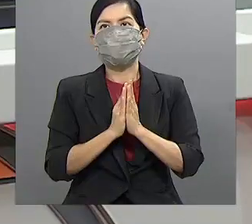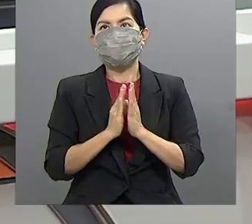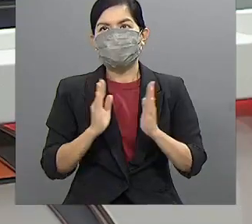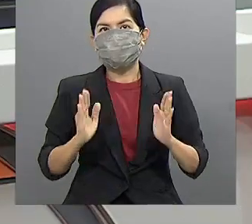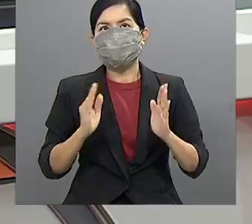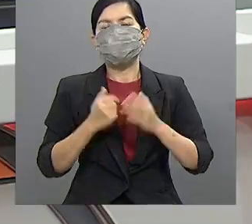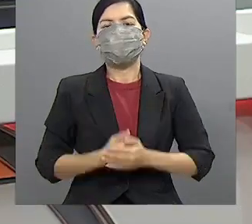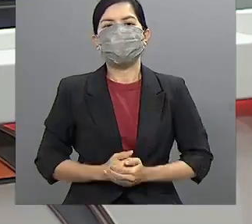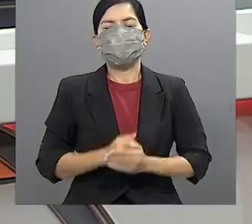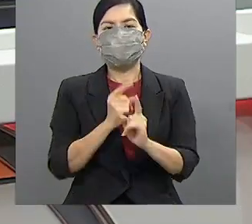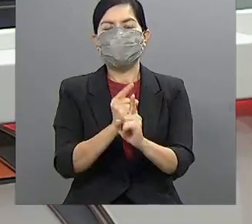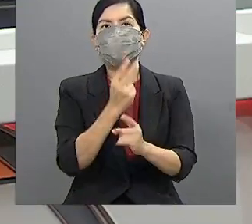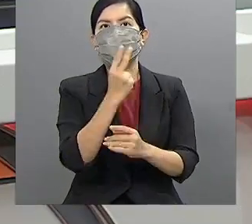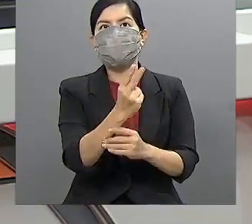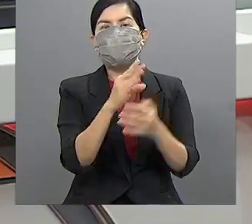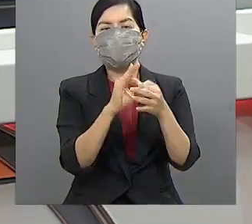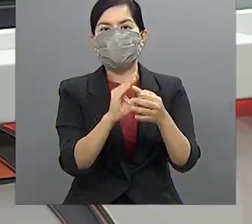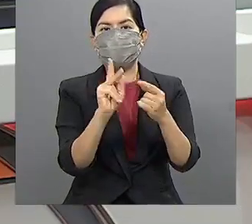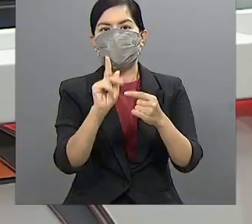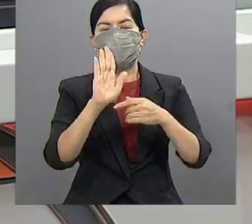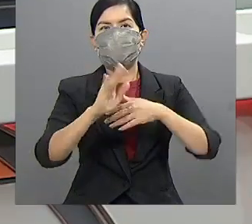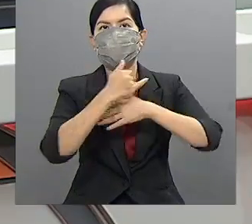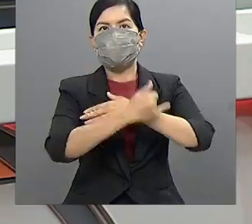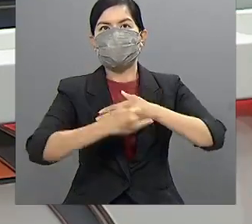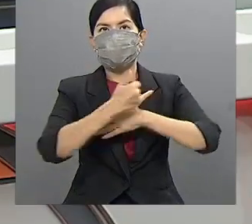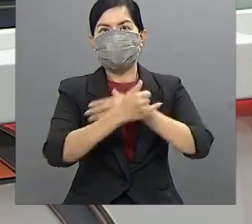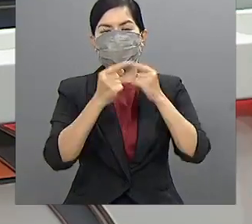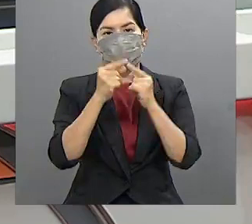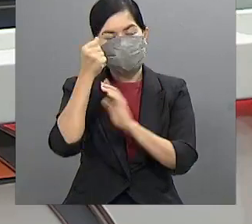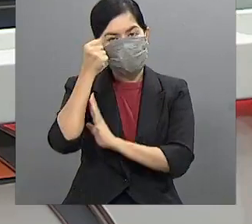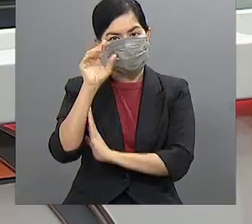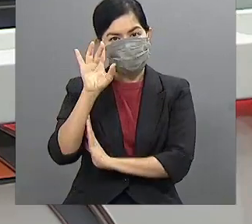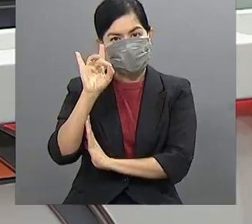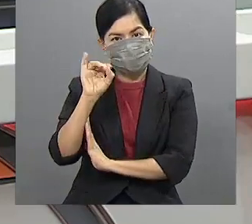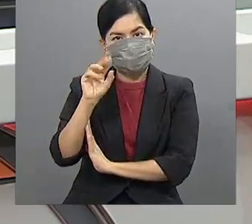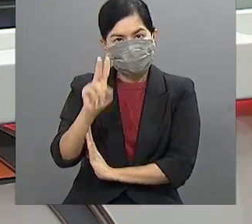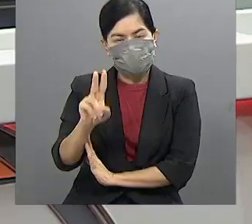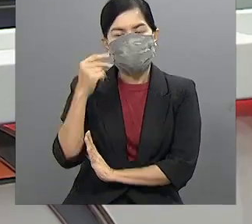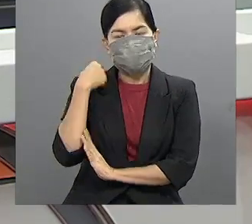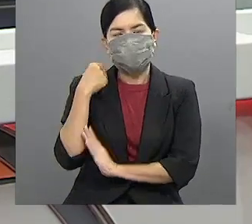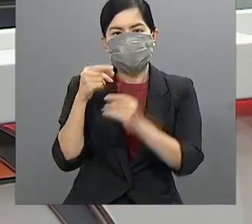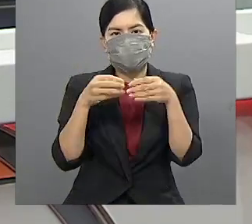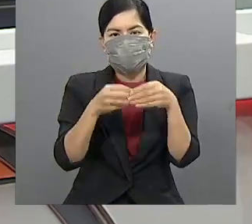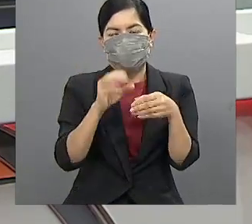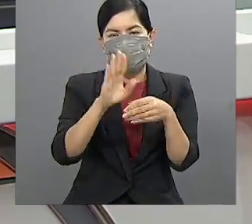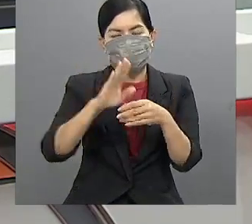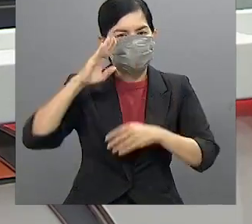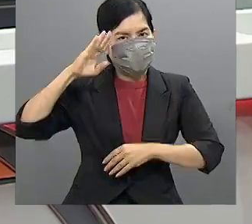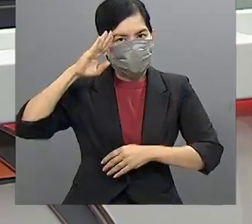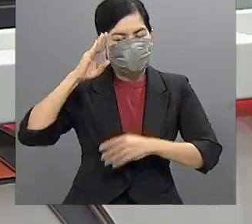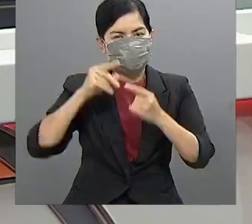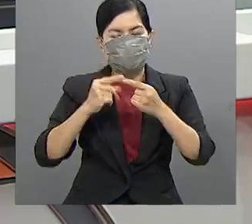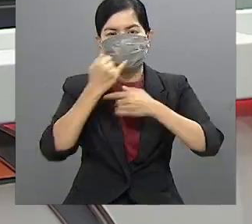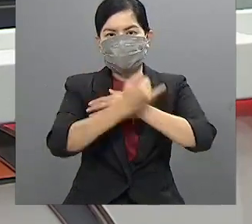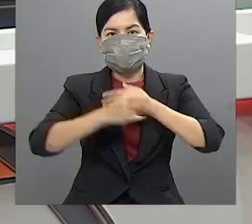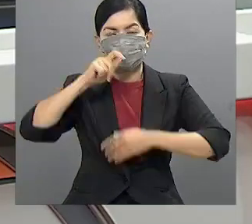ติดตามสถานการณ์ในต่างประเทศนะคะ82วันทีเดียวนะคะที่ทหารสังกัดกองพันอาซอฟของยูเครนสามารถตรึงโรงงาน